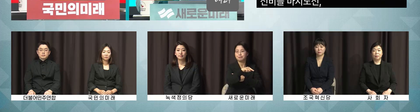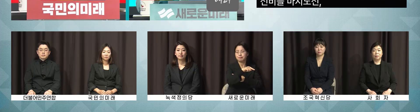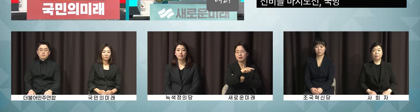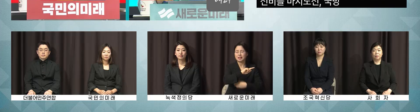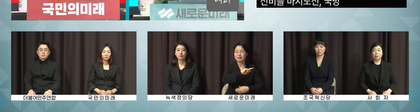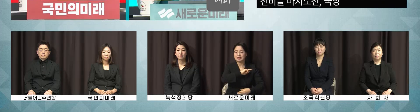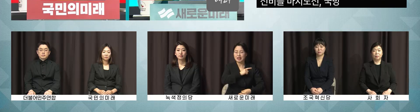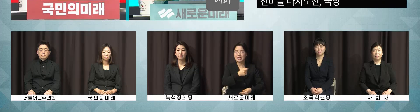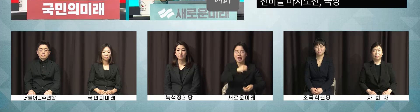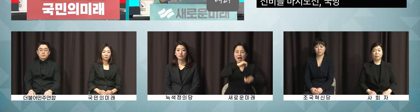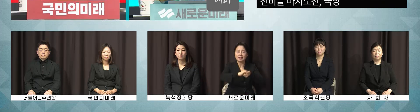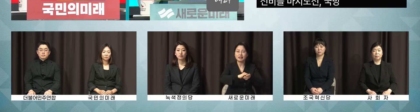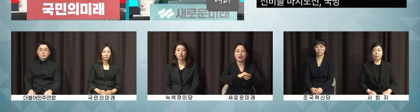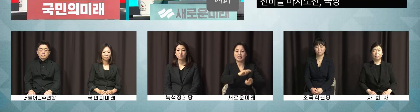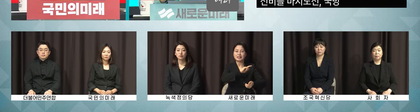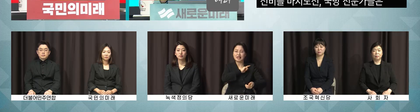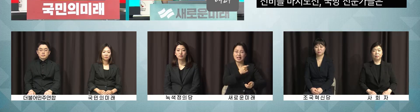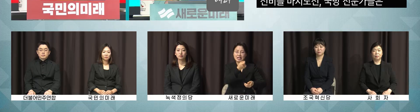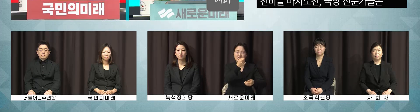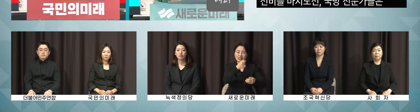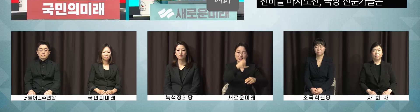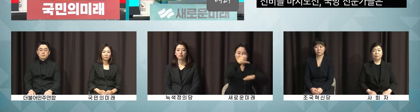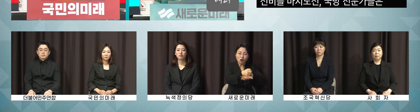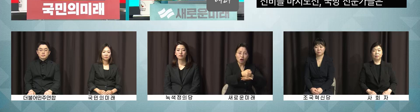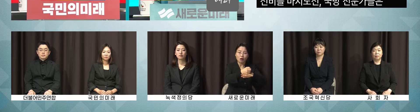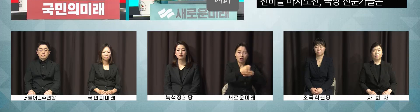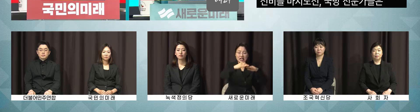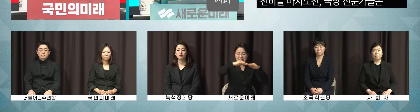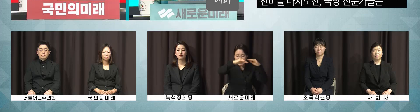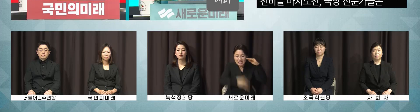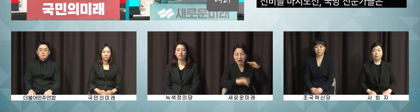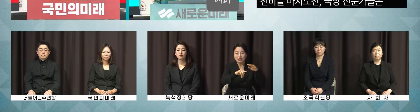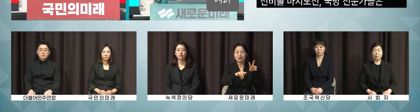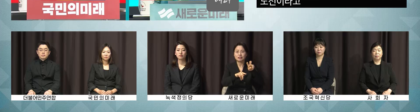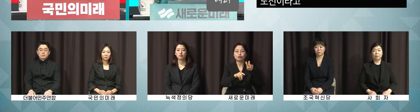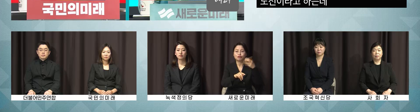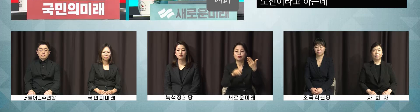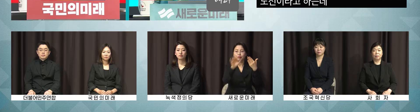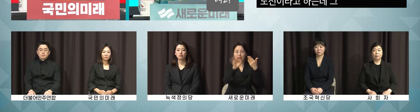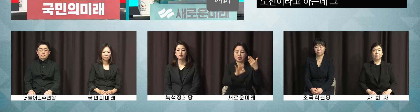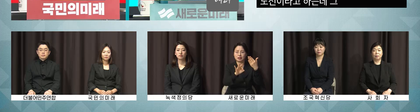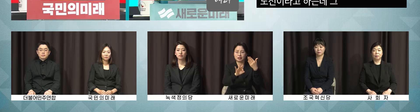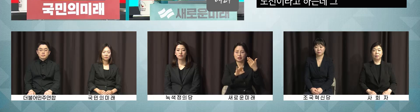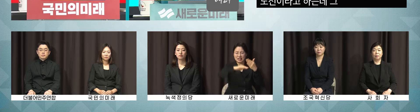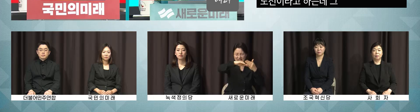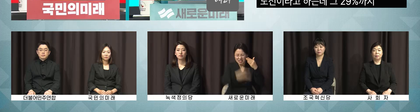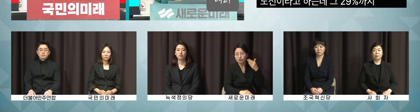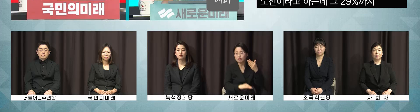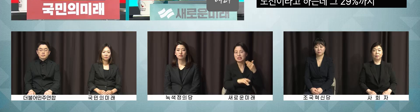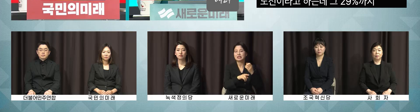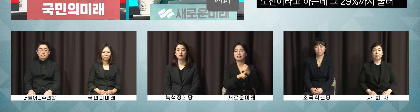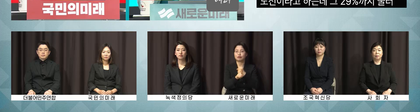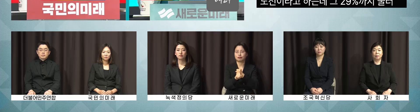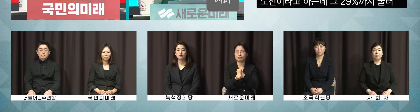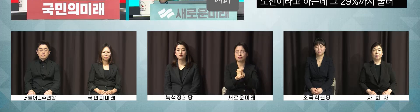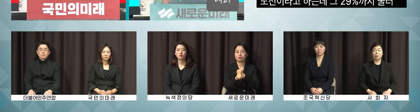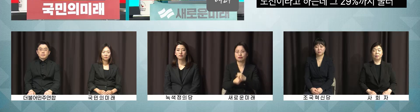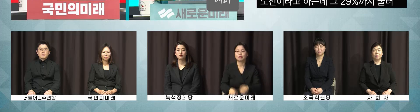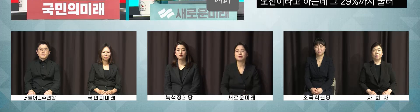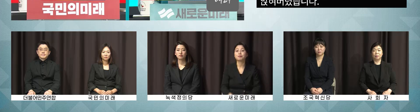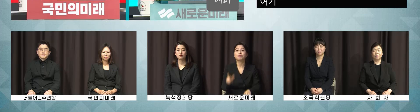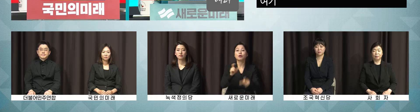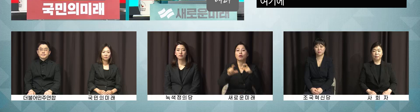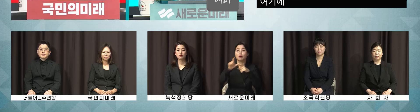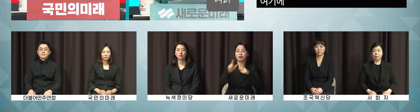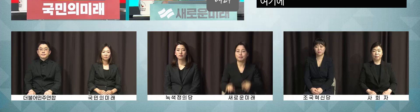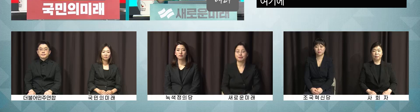마지노선이라 그러거든요. 그 마지노선마저 깨트린 29%대까지 눌러 앉혀버렸습니다. 여기에